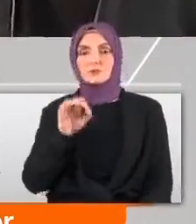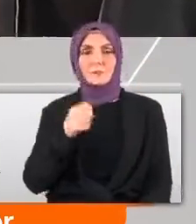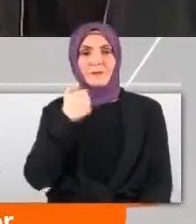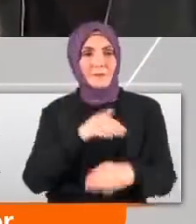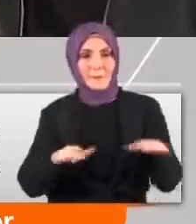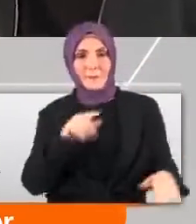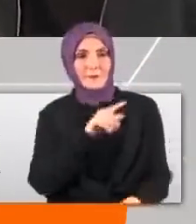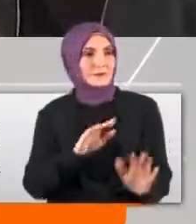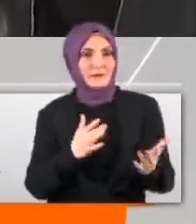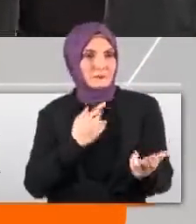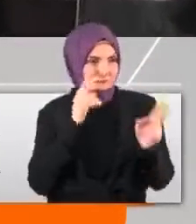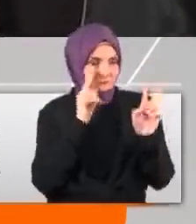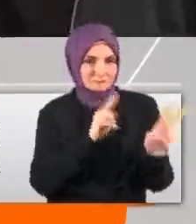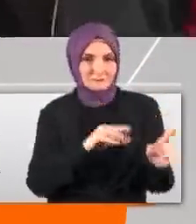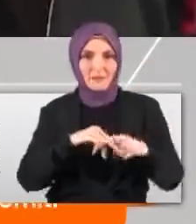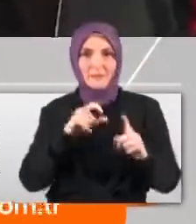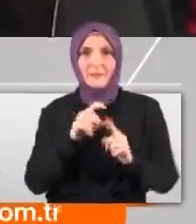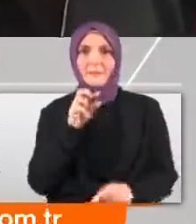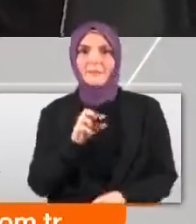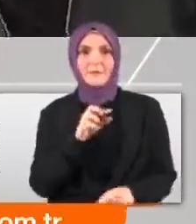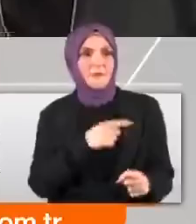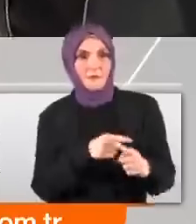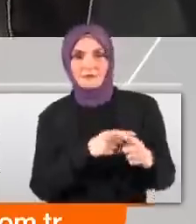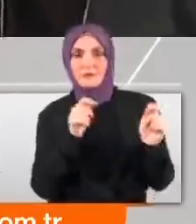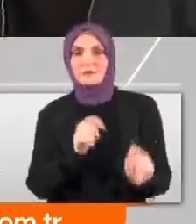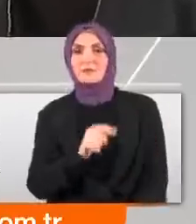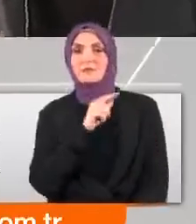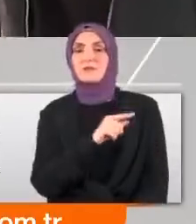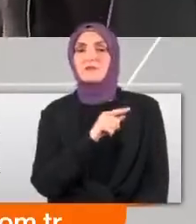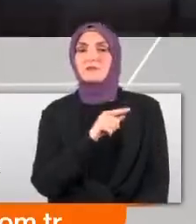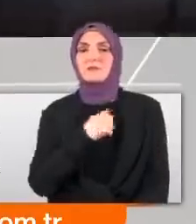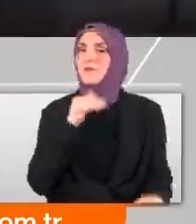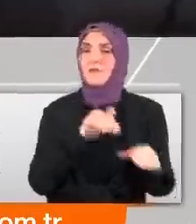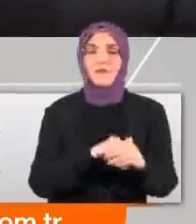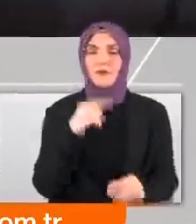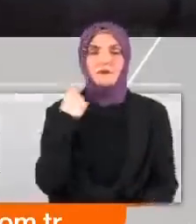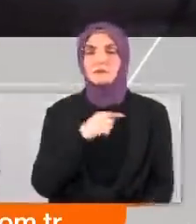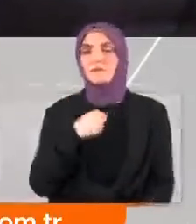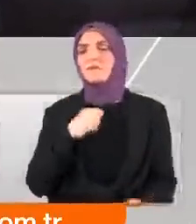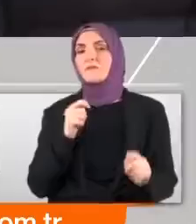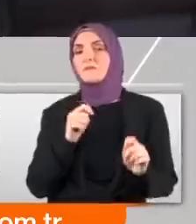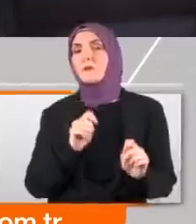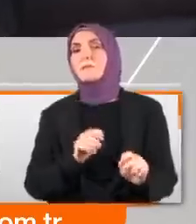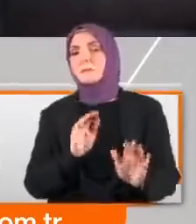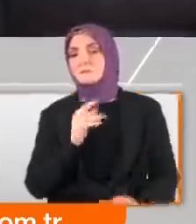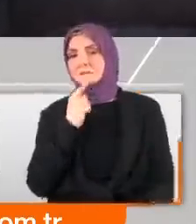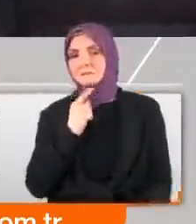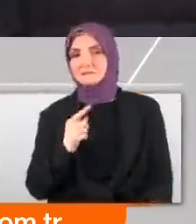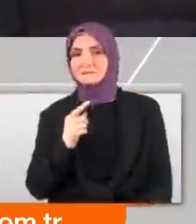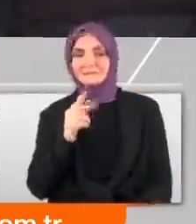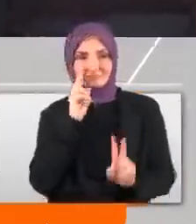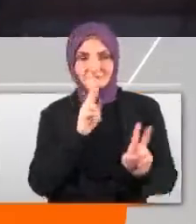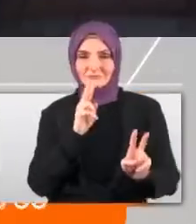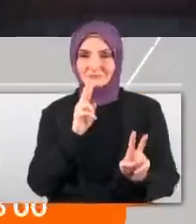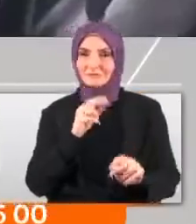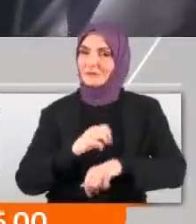halde olduğunu görüyoruz. HDP ile bir işbirliği yapan ben asla bir partiye oy vermem yani. Başarılarını var takdir ediyorum. Gözlerim yaşarıyor. Uçaklarımız